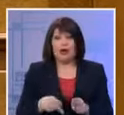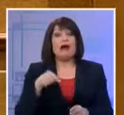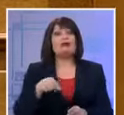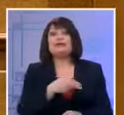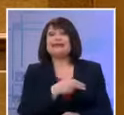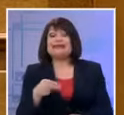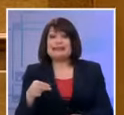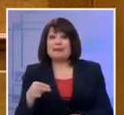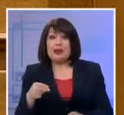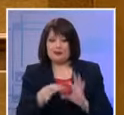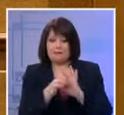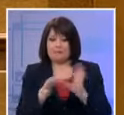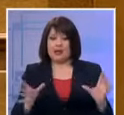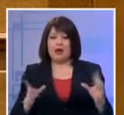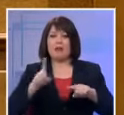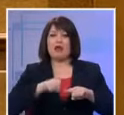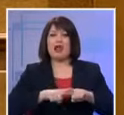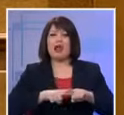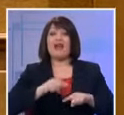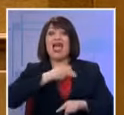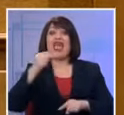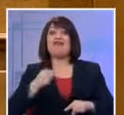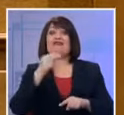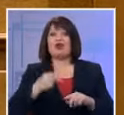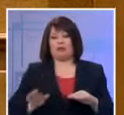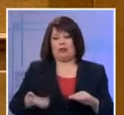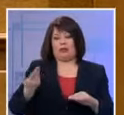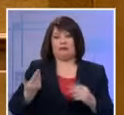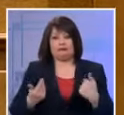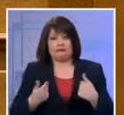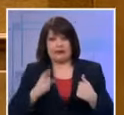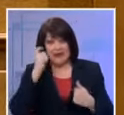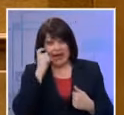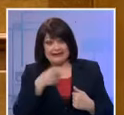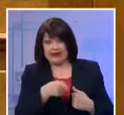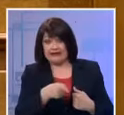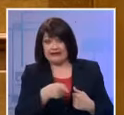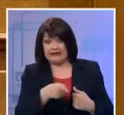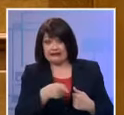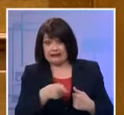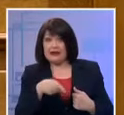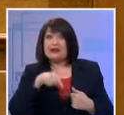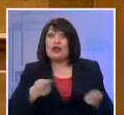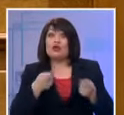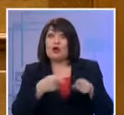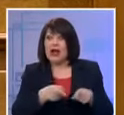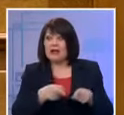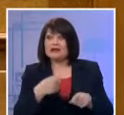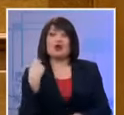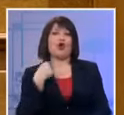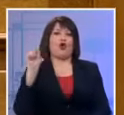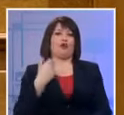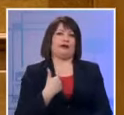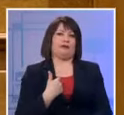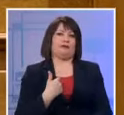τελική αποσύνδεση της χώρας από το ευρώ. Αν έχετε στο μυαλό σας να προκαλέσετε κάτι τέτοιο, είμαστε 100% αντίθετοι.